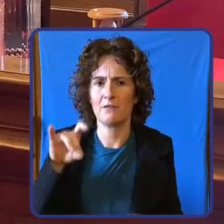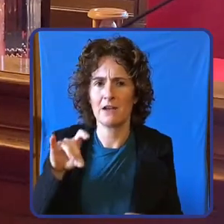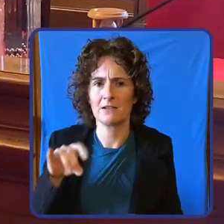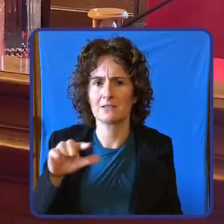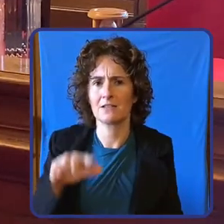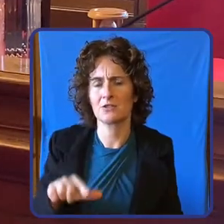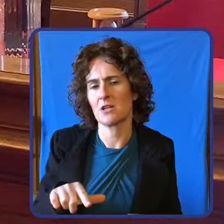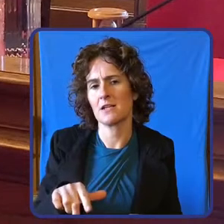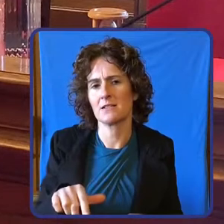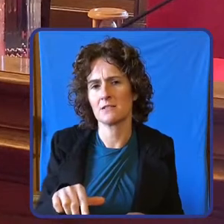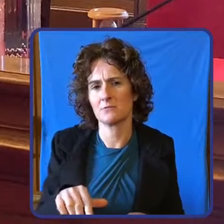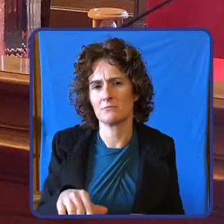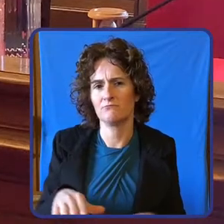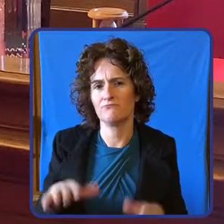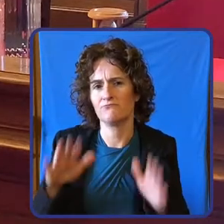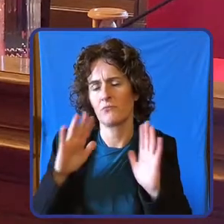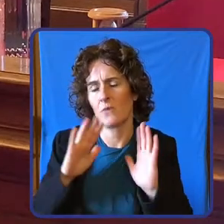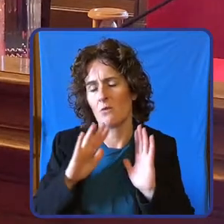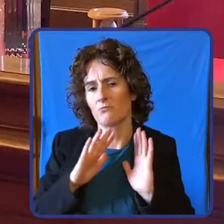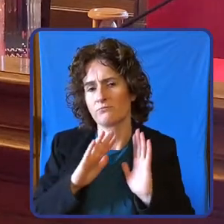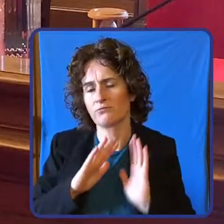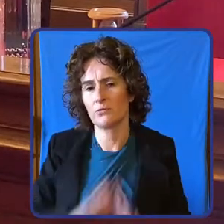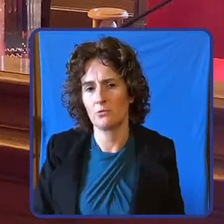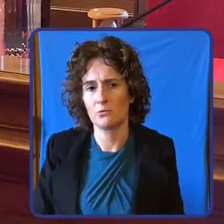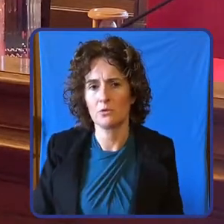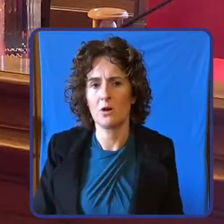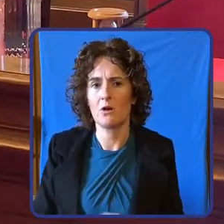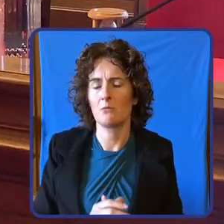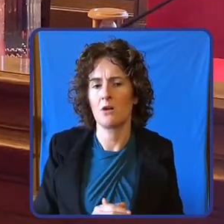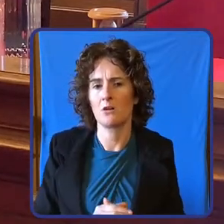és borzasztó unalmas, és az embereket szerintem